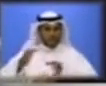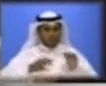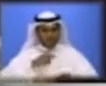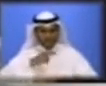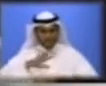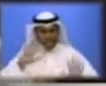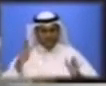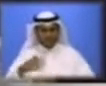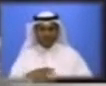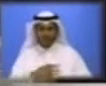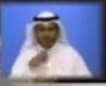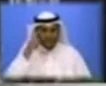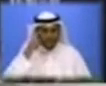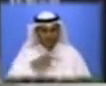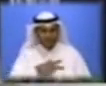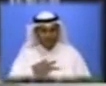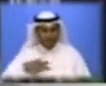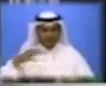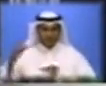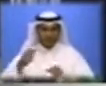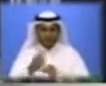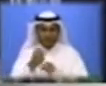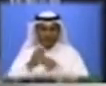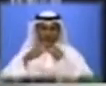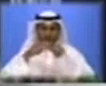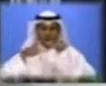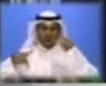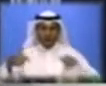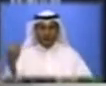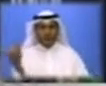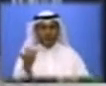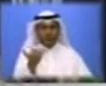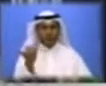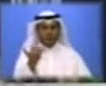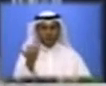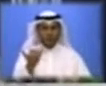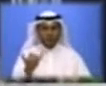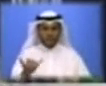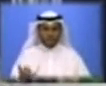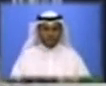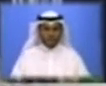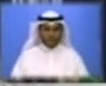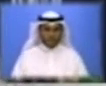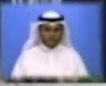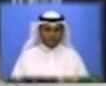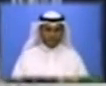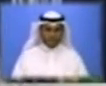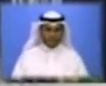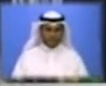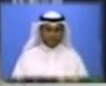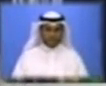والخطط الدفاعية لدولنا تجاه كل خطر وطارئ وفق منظور خارجي مشترك.